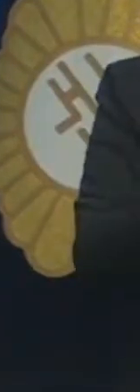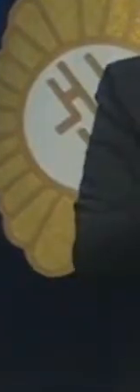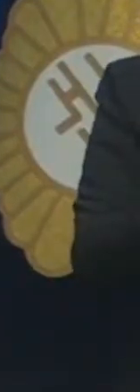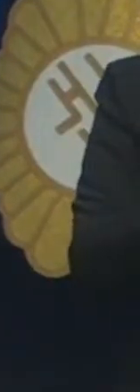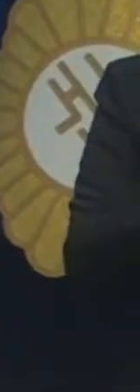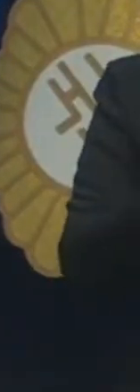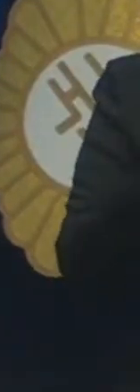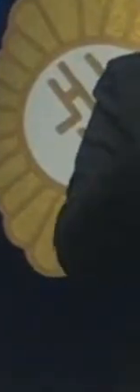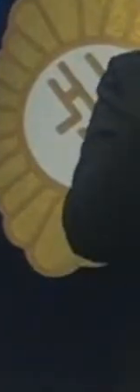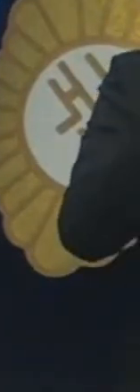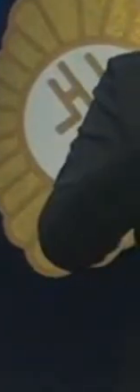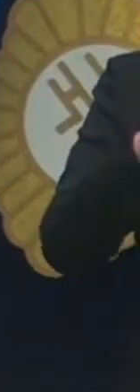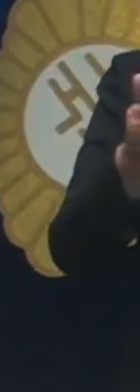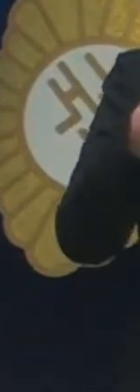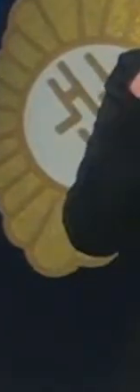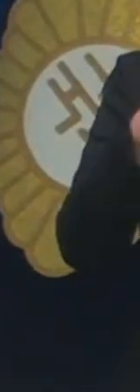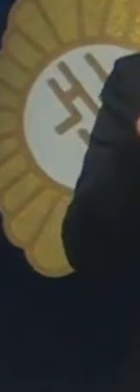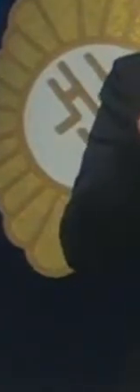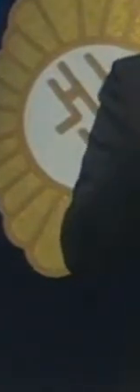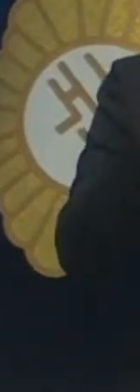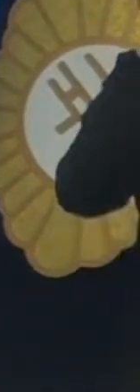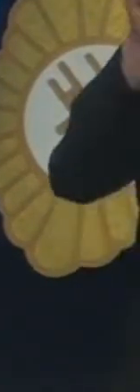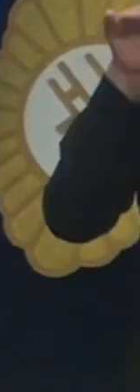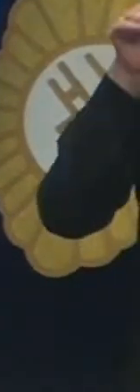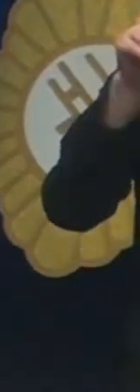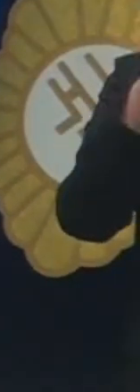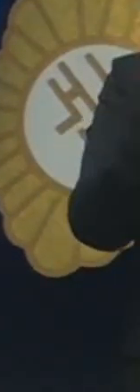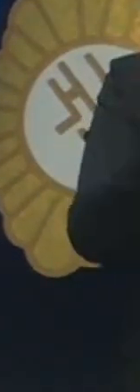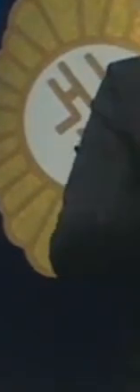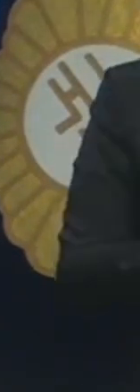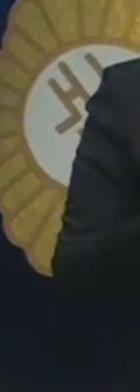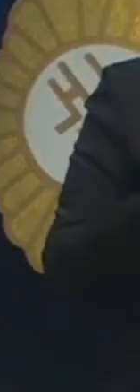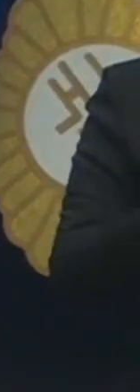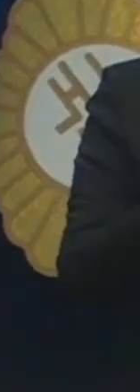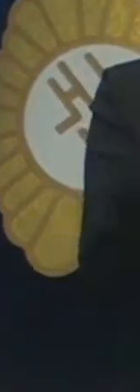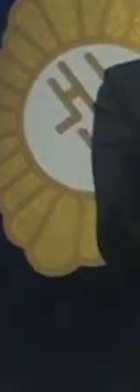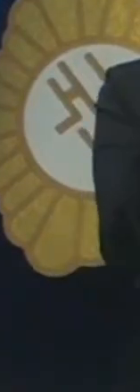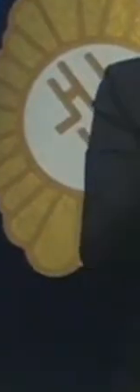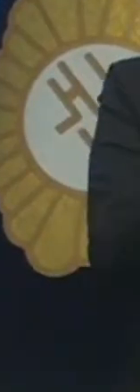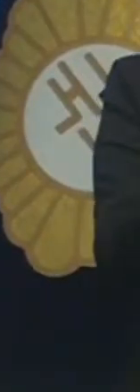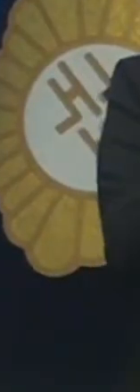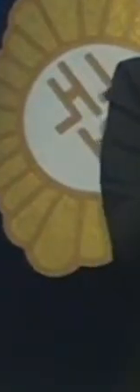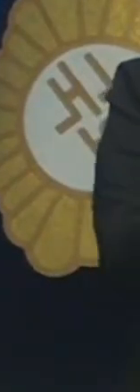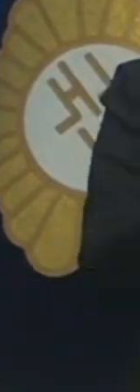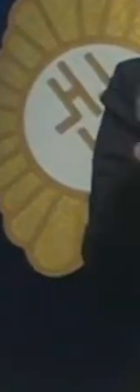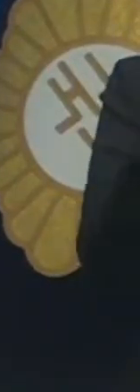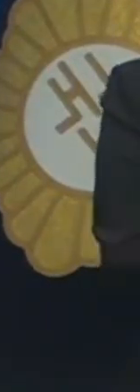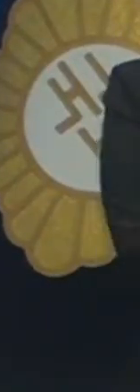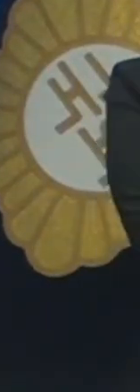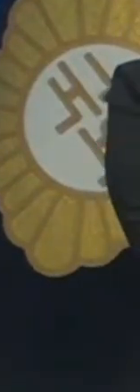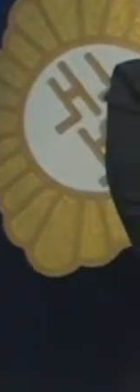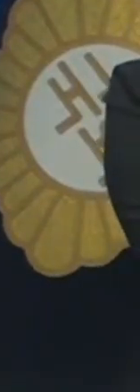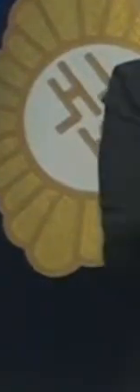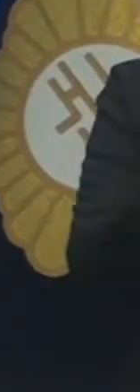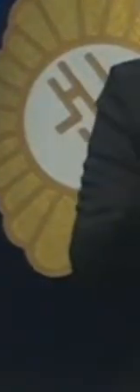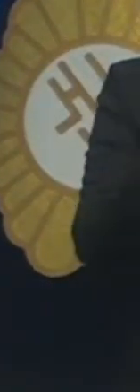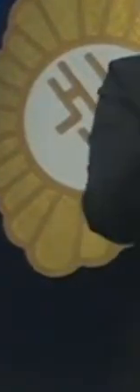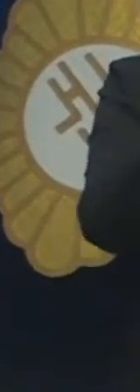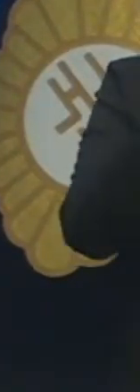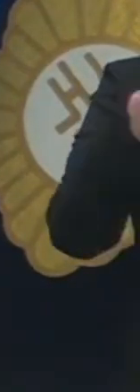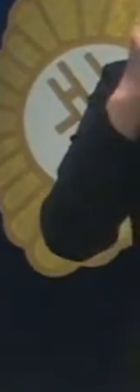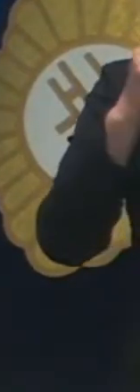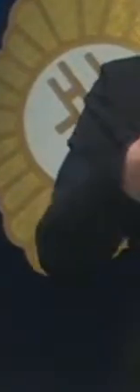금지 명령을 받은 상태입니다. 이번 사태가 근본적으로 해결되고 이와 같은 일이 재발되지 않으려면